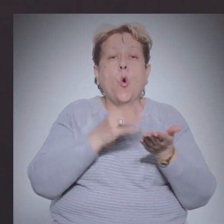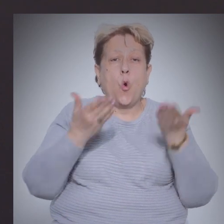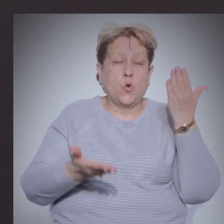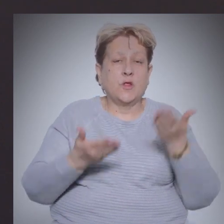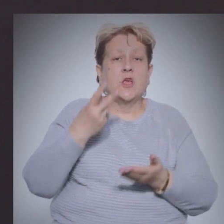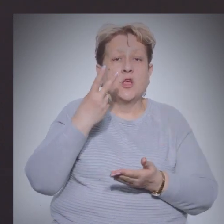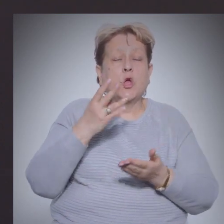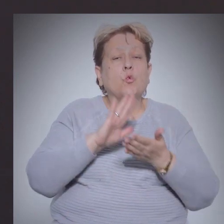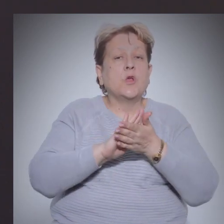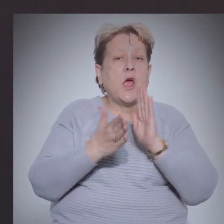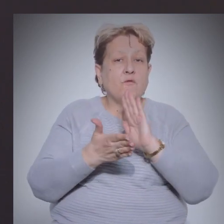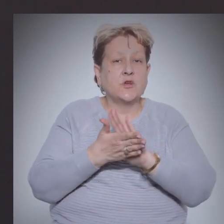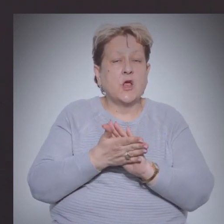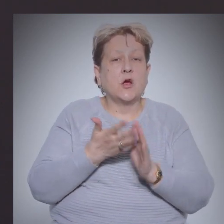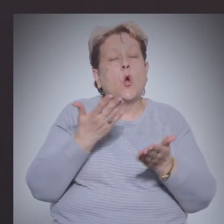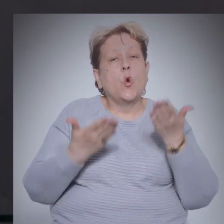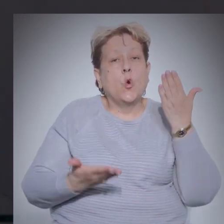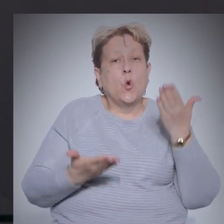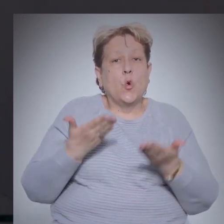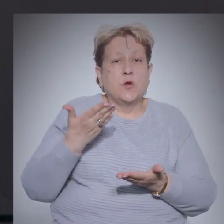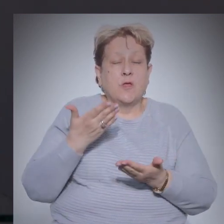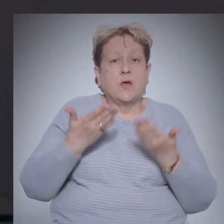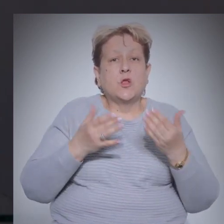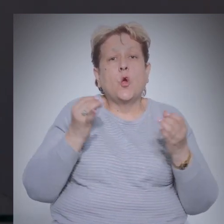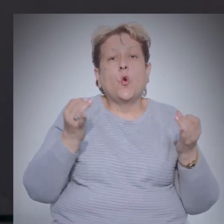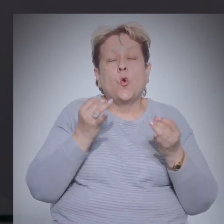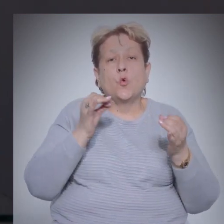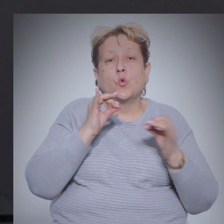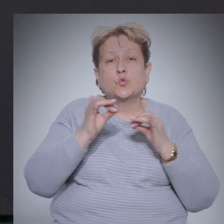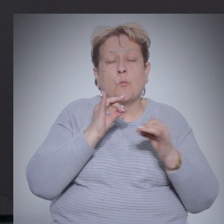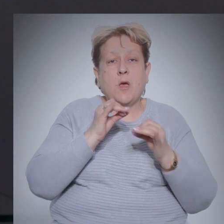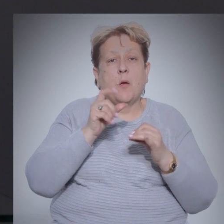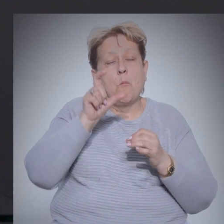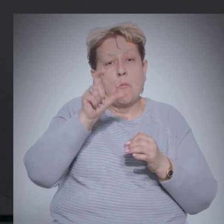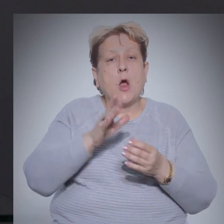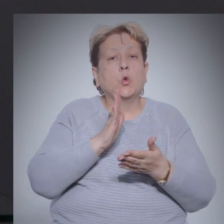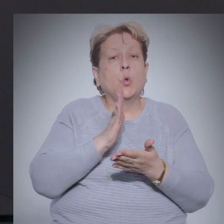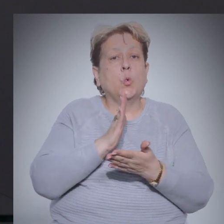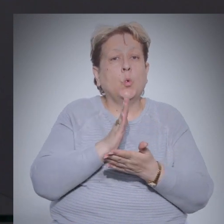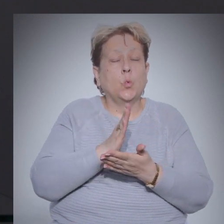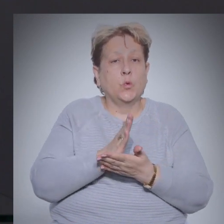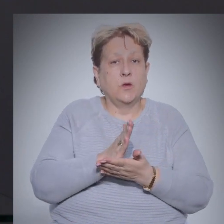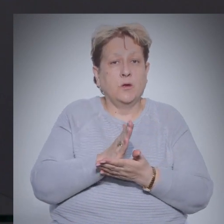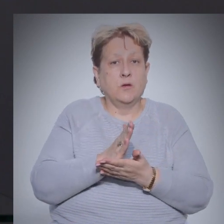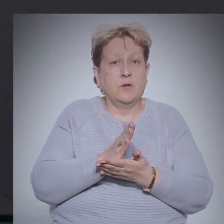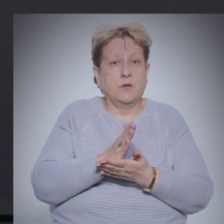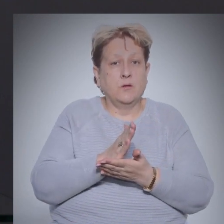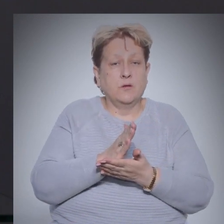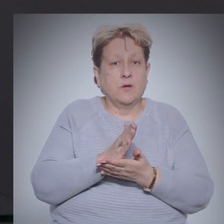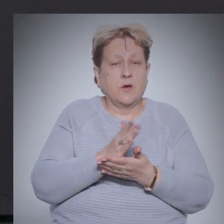բերել հետևյալ երկու իրավիճակները։ Արինակ, եթե խոսում ենք, որ այն մասին, որ մարդը ունի